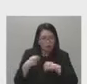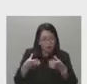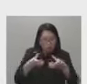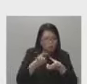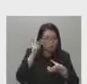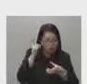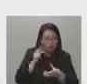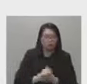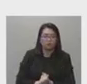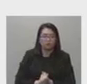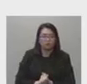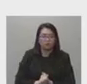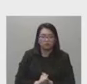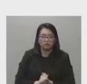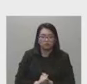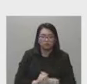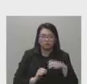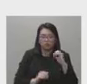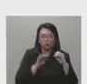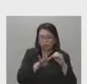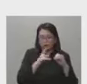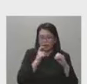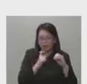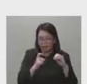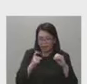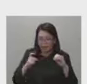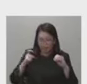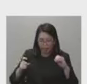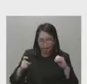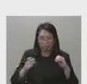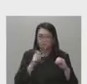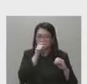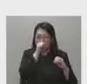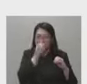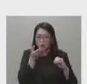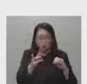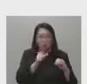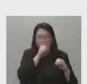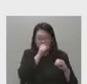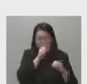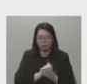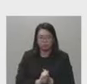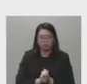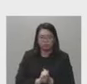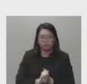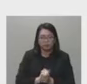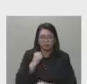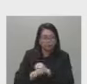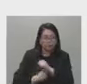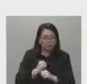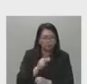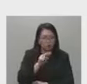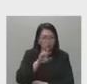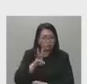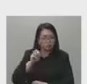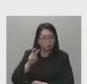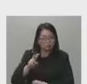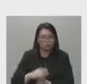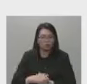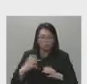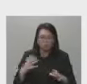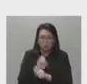ห0482ผมขอปิดเลขข้างหลังลงวันที่25เมษายน2562เป็นการสรุ